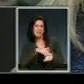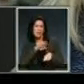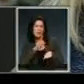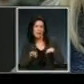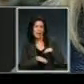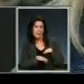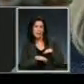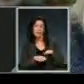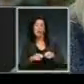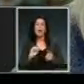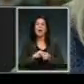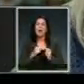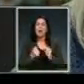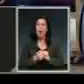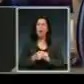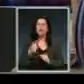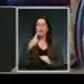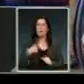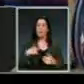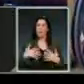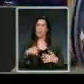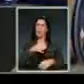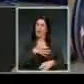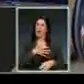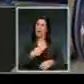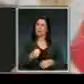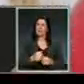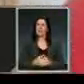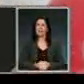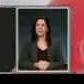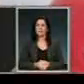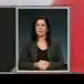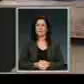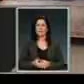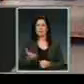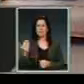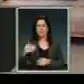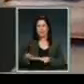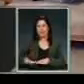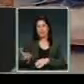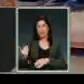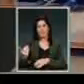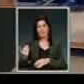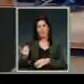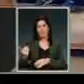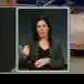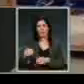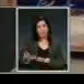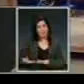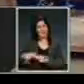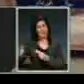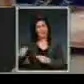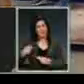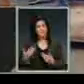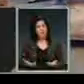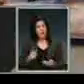או הצד השני, שזה איזה אמיצת. לא תשבי לידי, סליחה, מה אני אומרת, פשוט תביא לידי בספה. כן, היא לא עילה לידי בך, היא לא אוהבת אותי יותר,